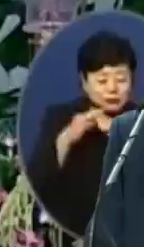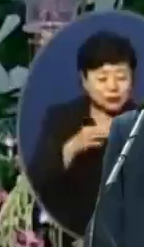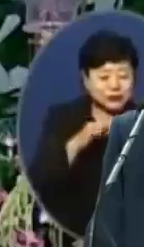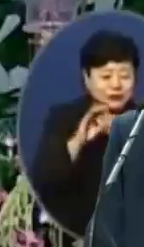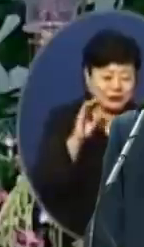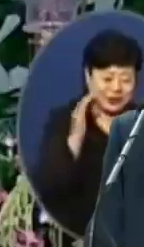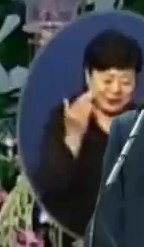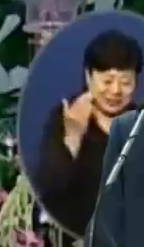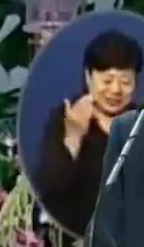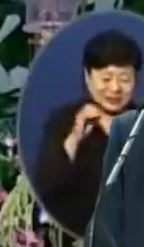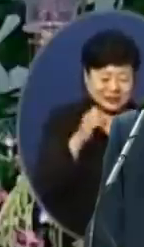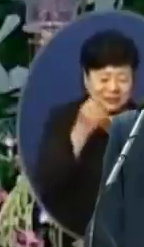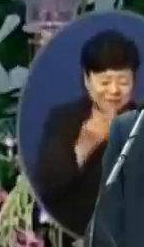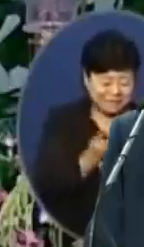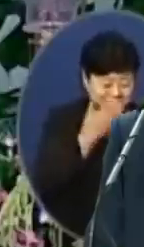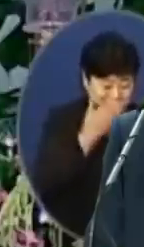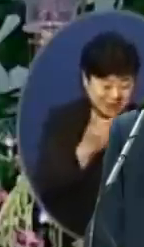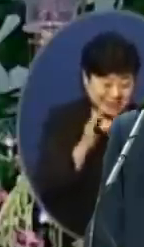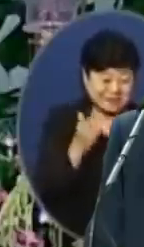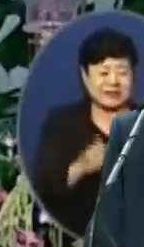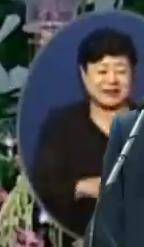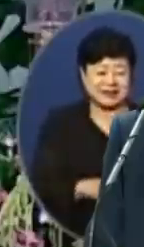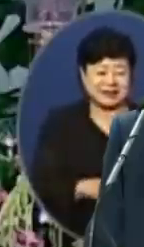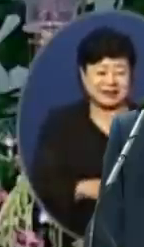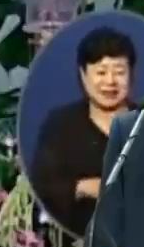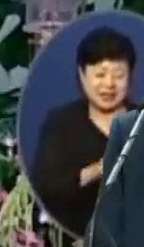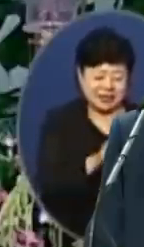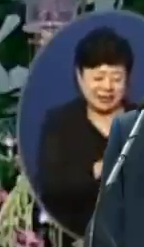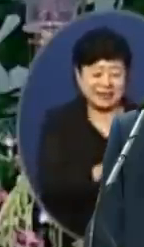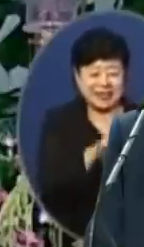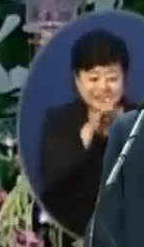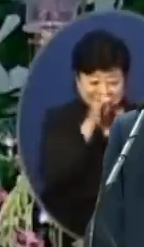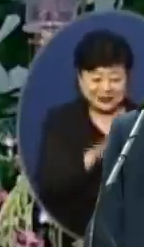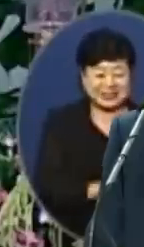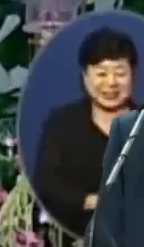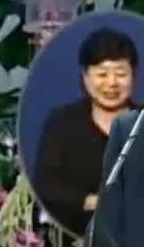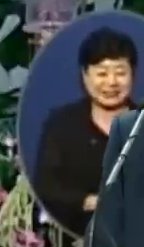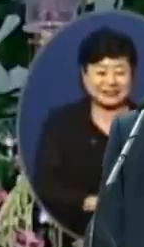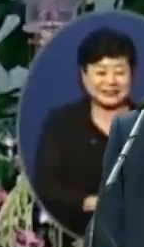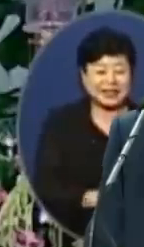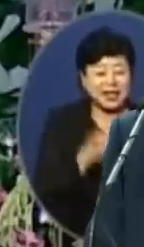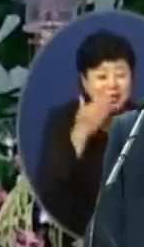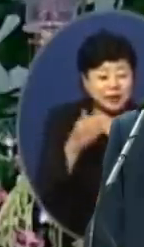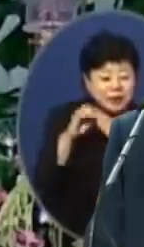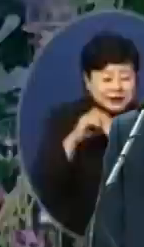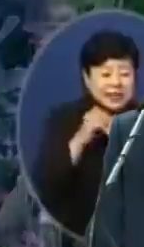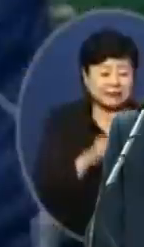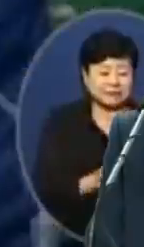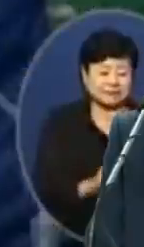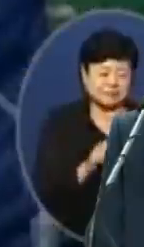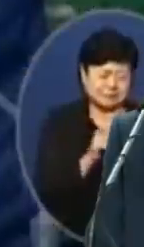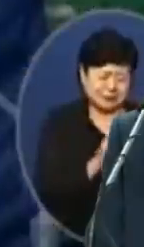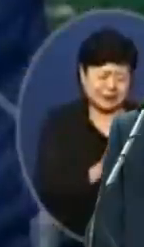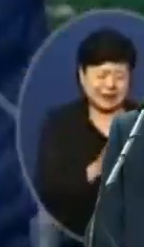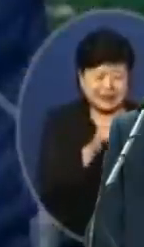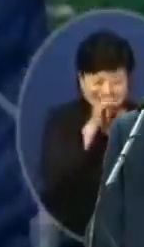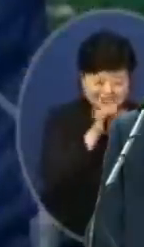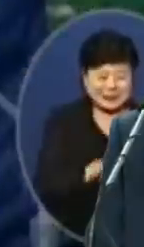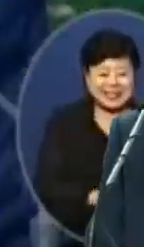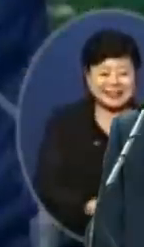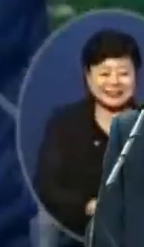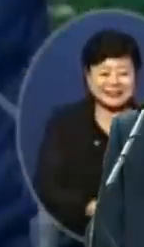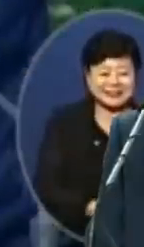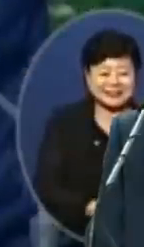부르시자면 응답이 멀리 안 있고 바로 곁에 있는 것입니다. 네. 여러분의 응답도 바로 오늘 여러분 곁에 있는